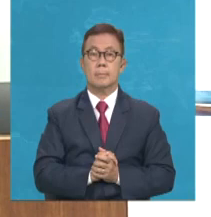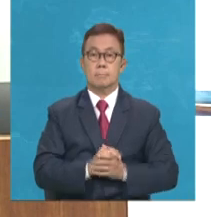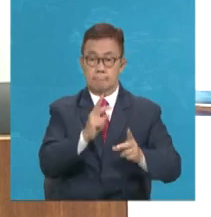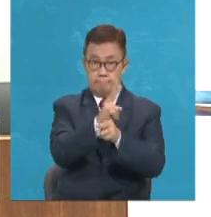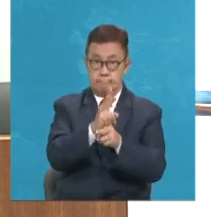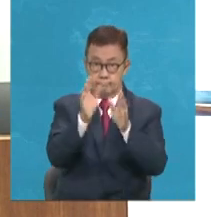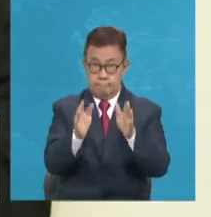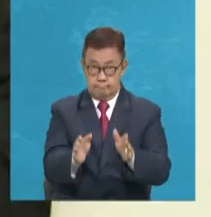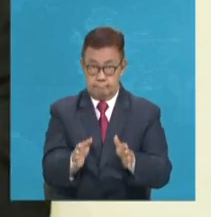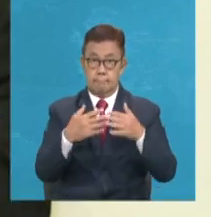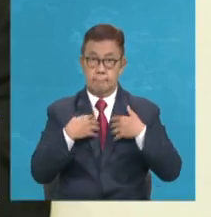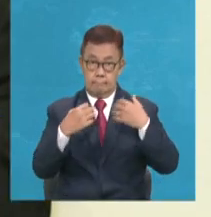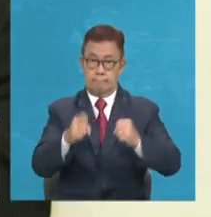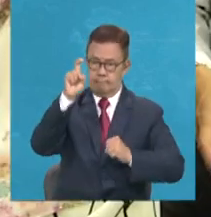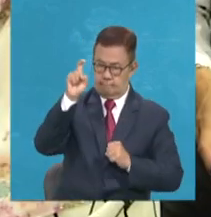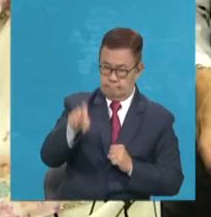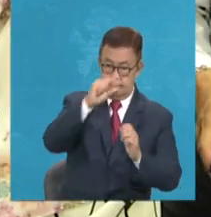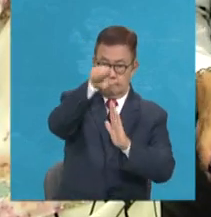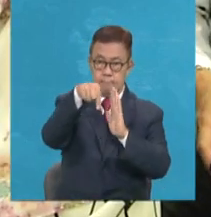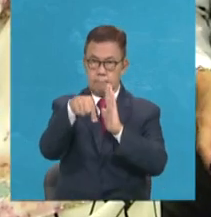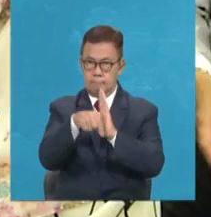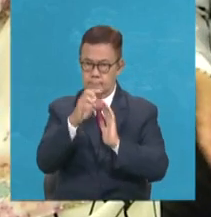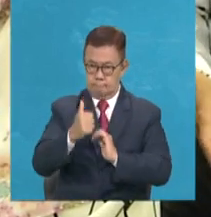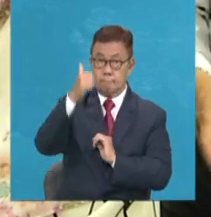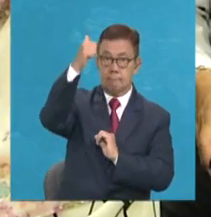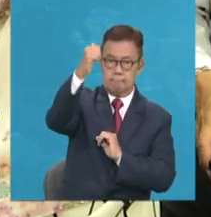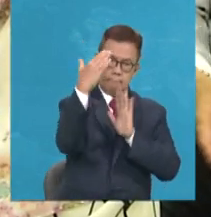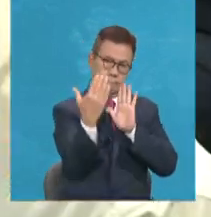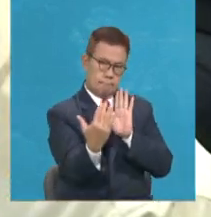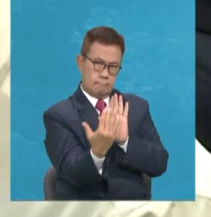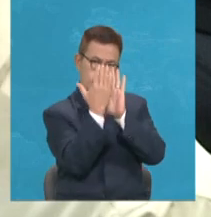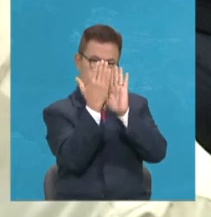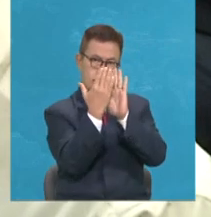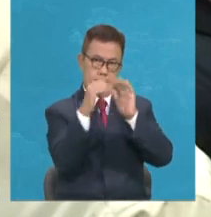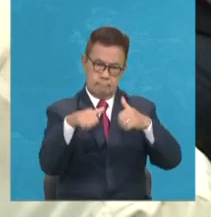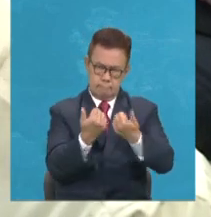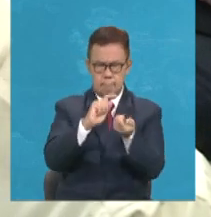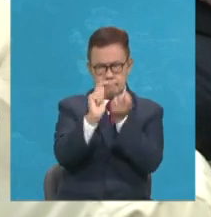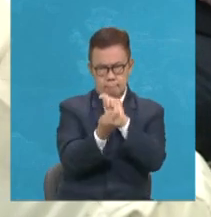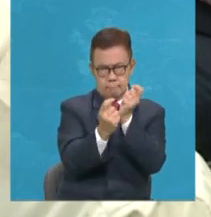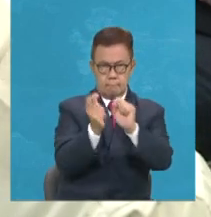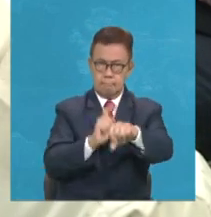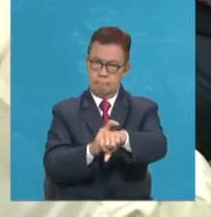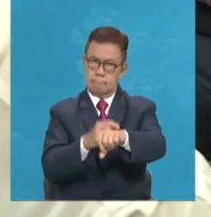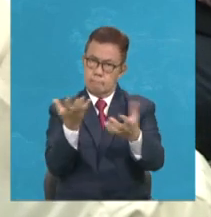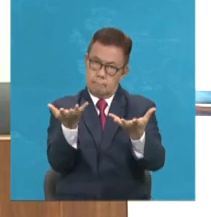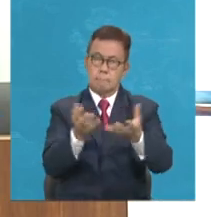penjagaan kesehatan memerlukan quality tertentu bagi menghadapi cabaran yang setia serupa